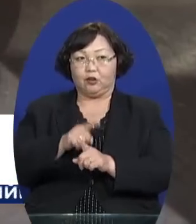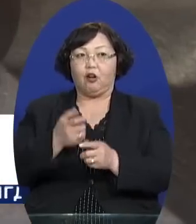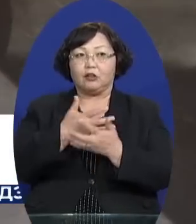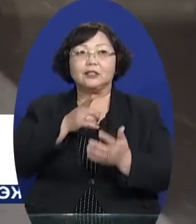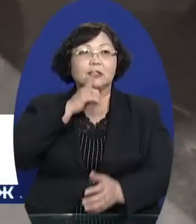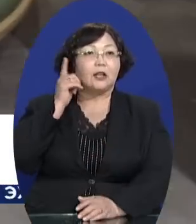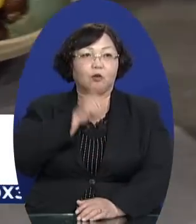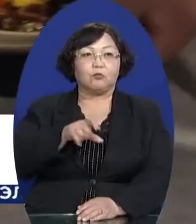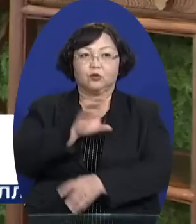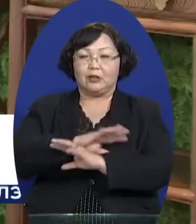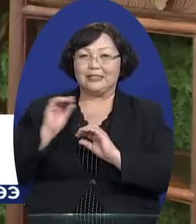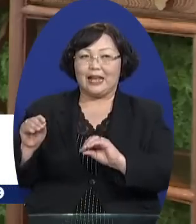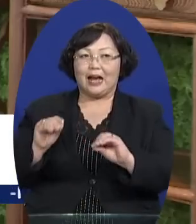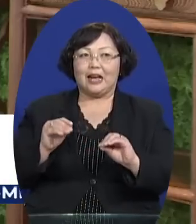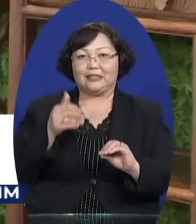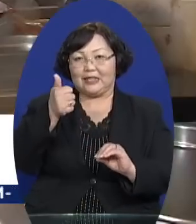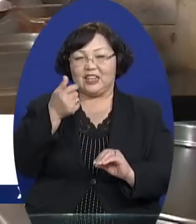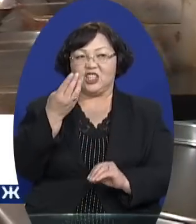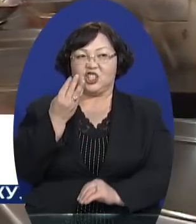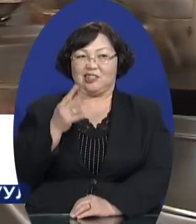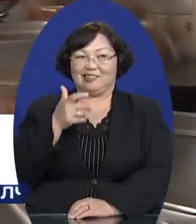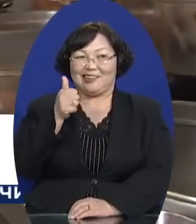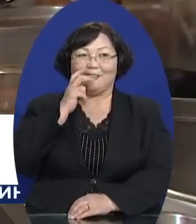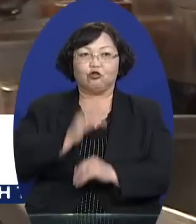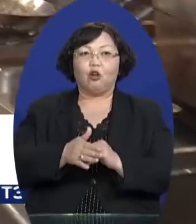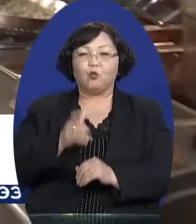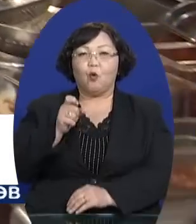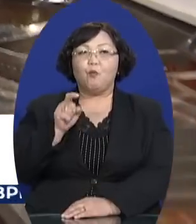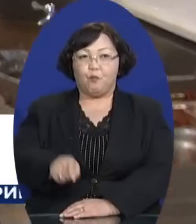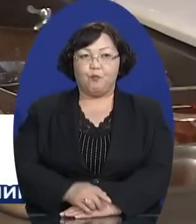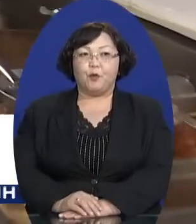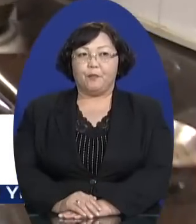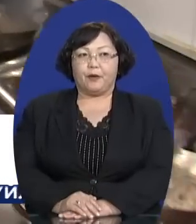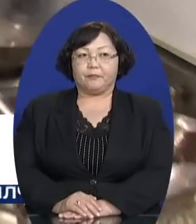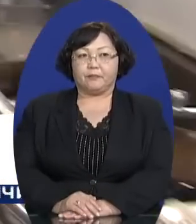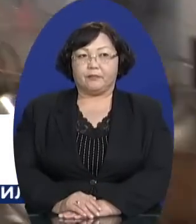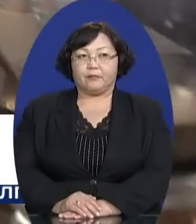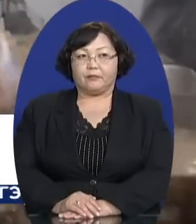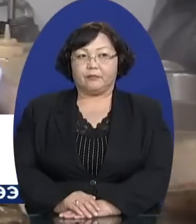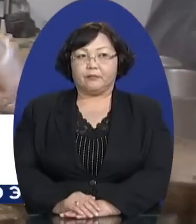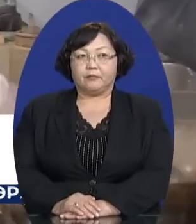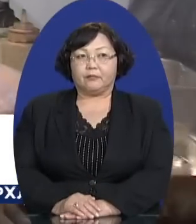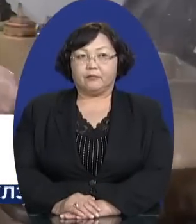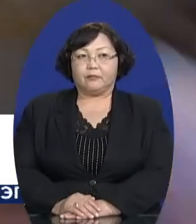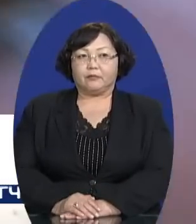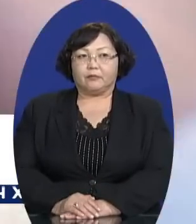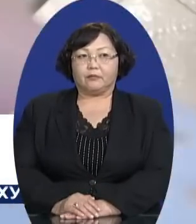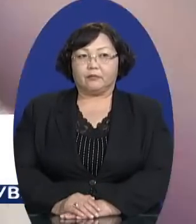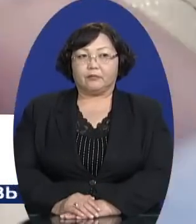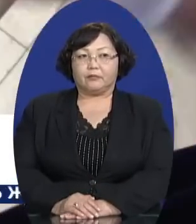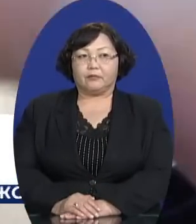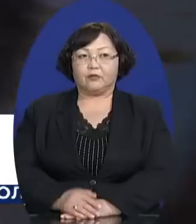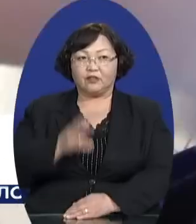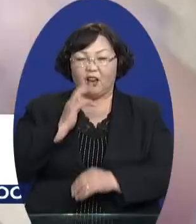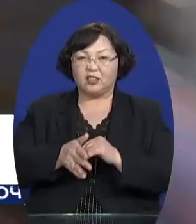Одоо манай хамгийн шилдэг тогооч нарын нэгтэй. Цоко цоко нэг бив сэний 2-2 гол шиг. Яаж ч. За,